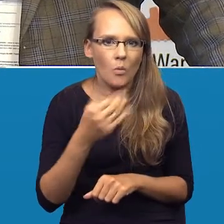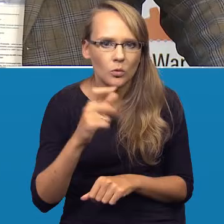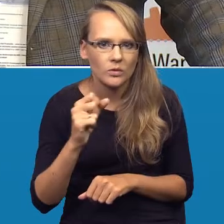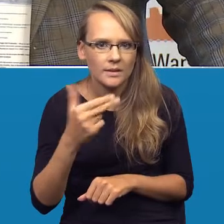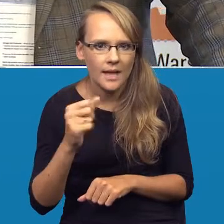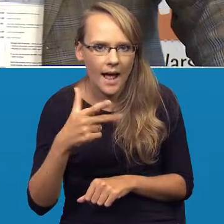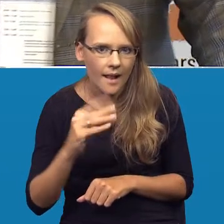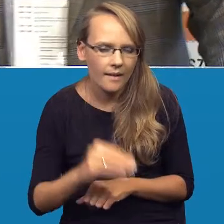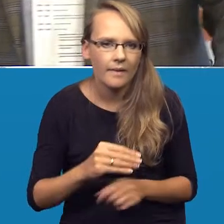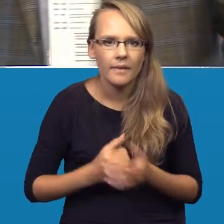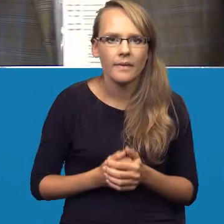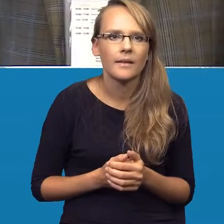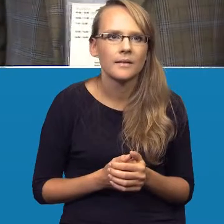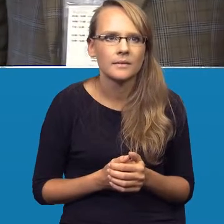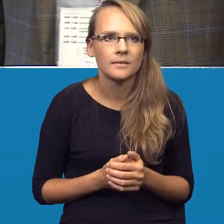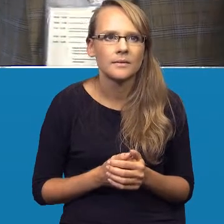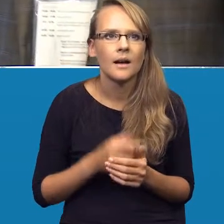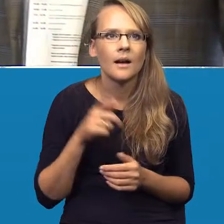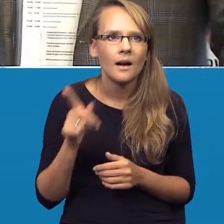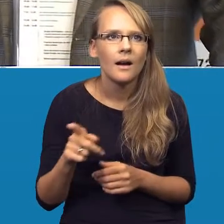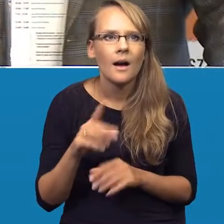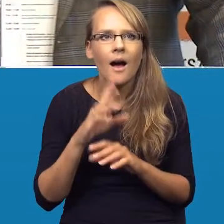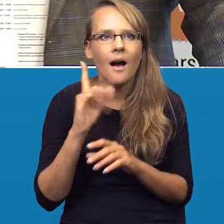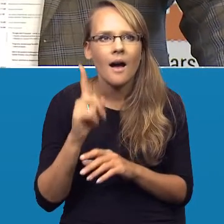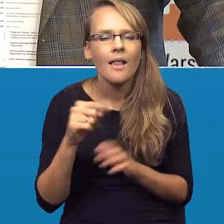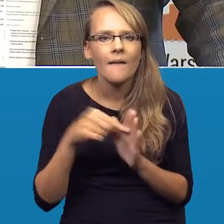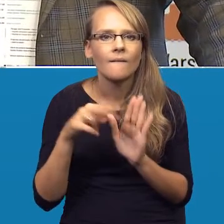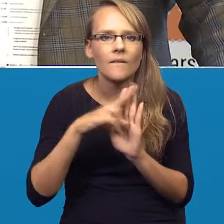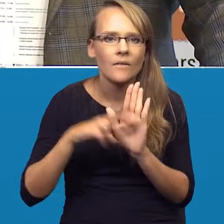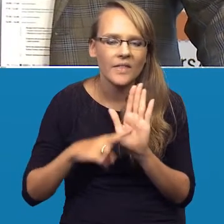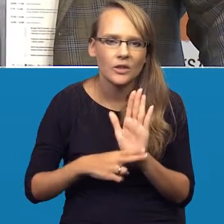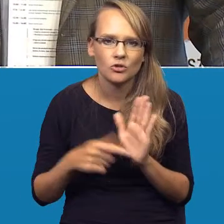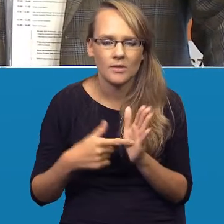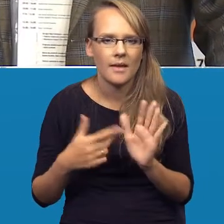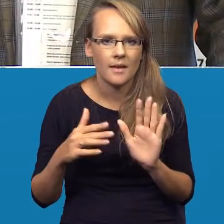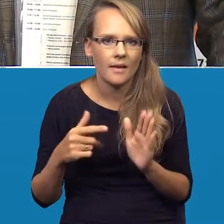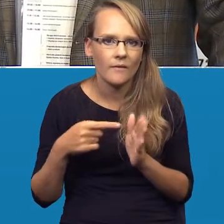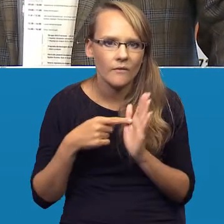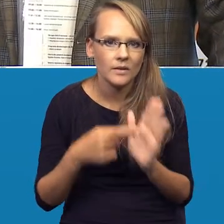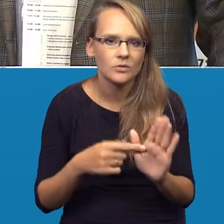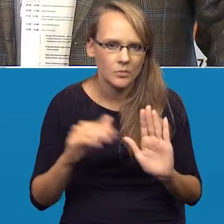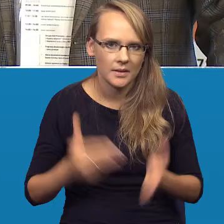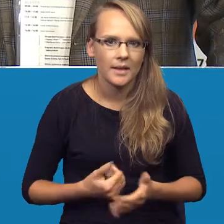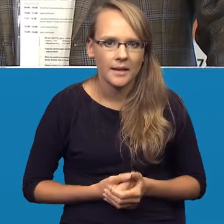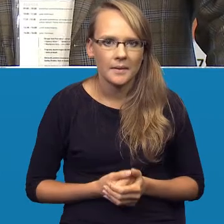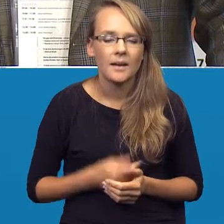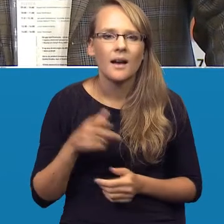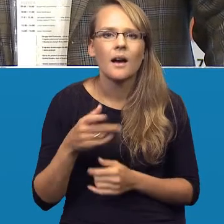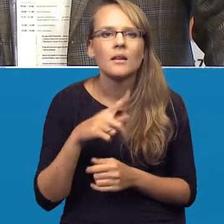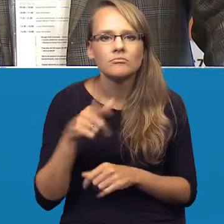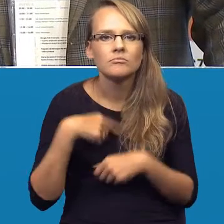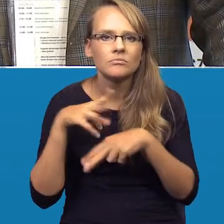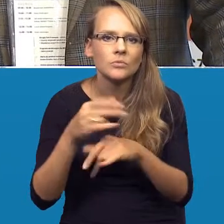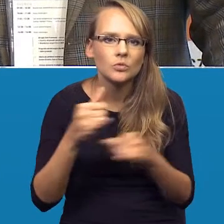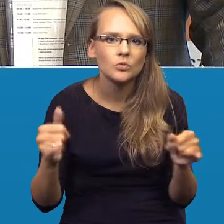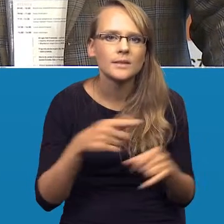przemysłowych tak dużo nie ma. I też poprzez uczestnictwo w tych programach czy w instytucjach